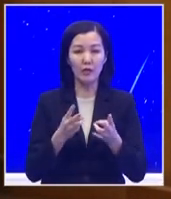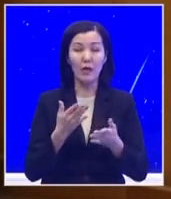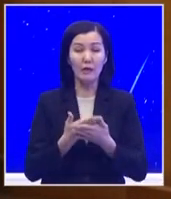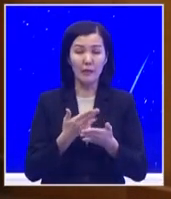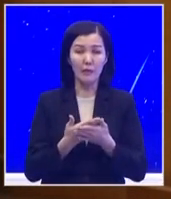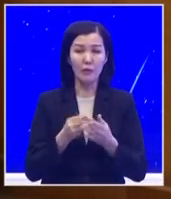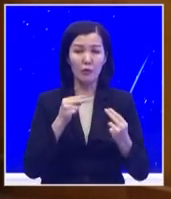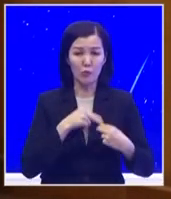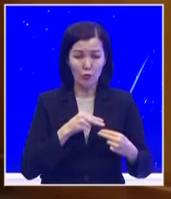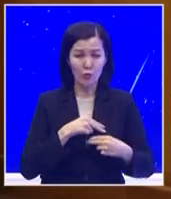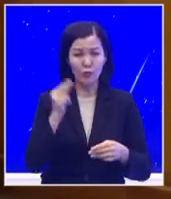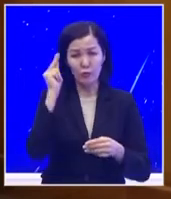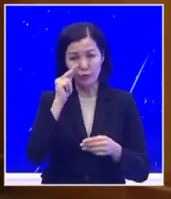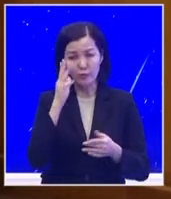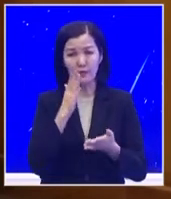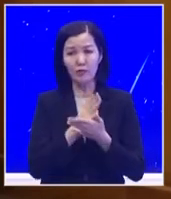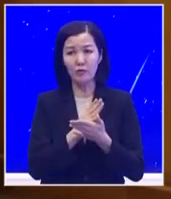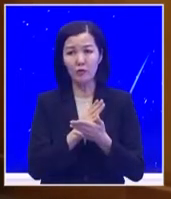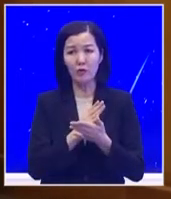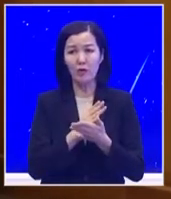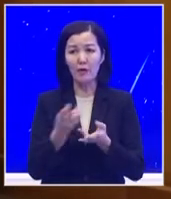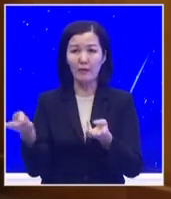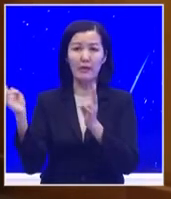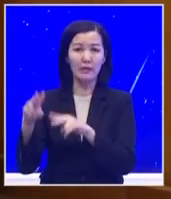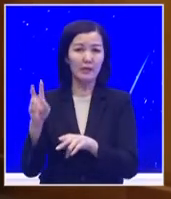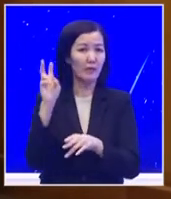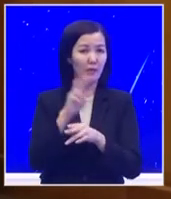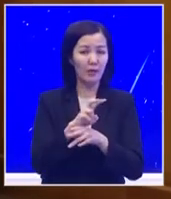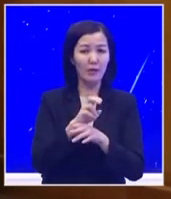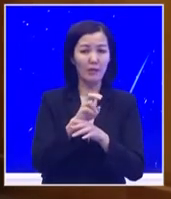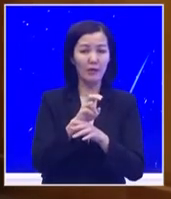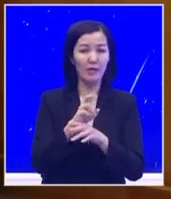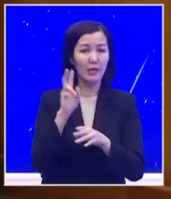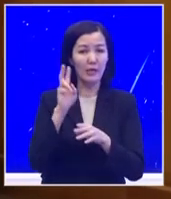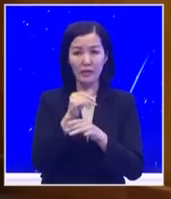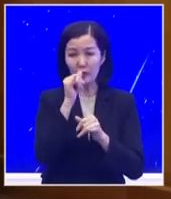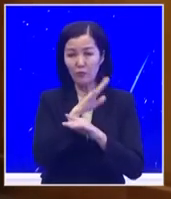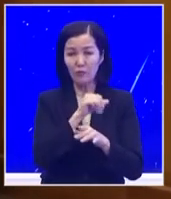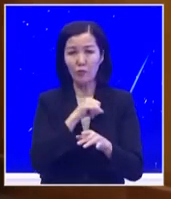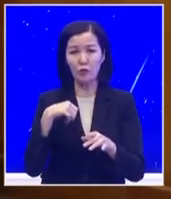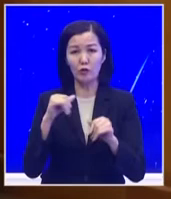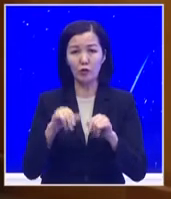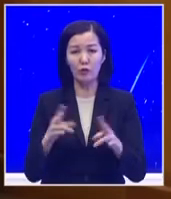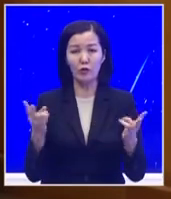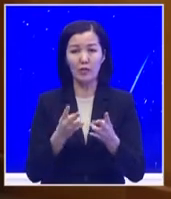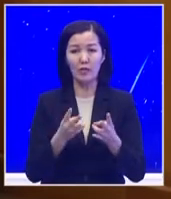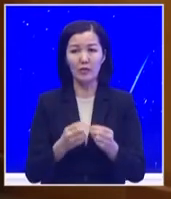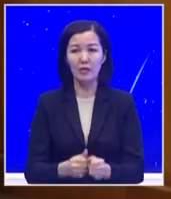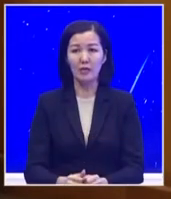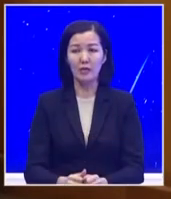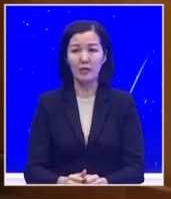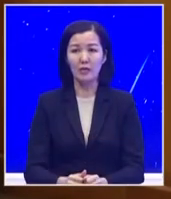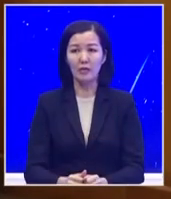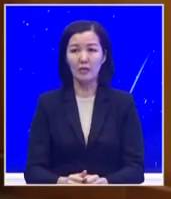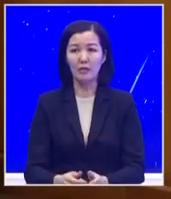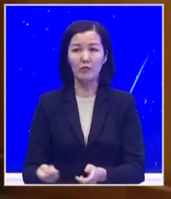я жұмысын істеп жүрсе, ол бәрін тастап келе ала ма, келе алмай ма? Оны әрбір адам өзі шешу керек. Мәжбүрлі түрде алып